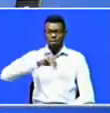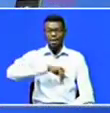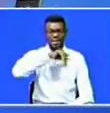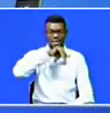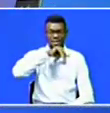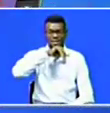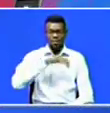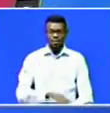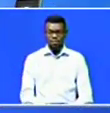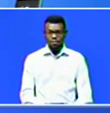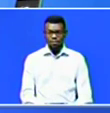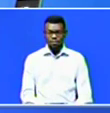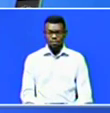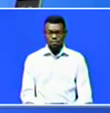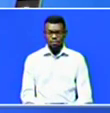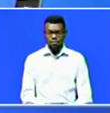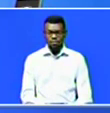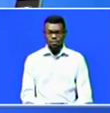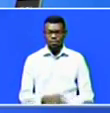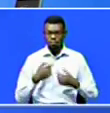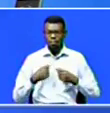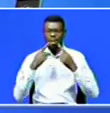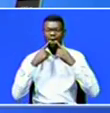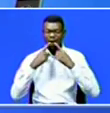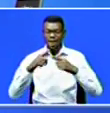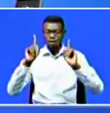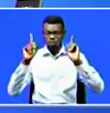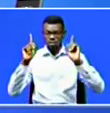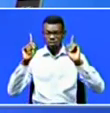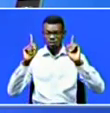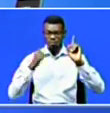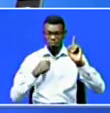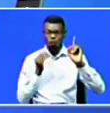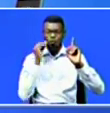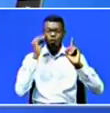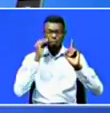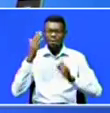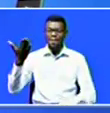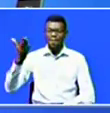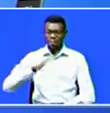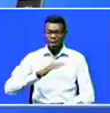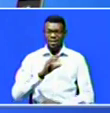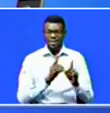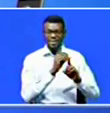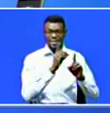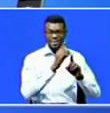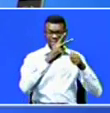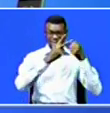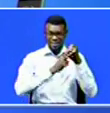I have announced that I am coming home on January the